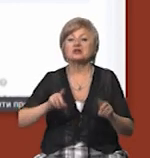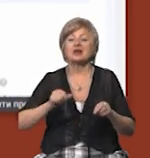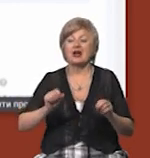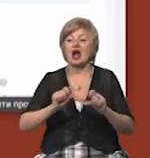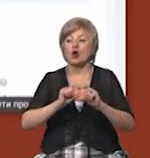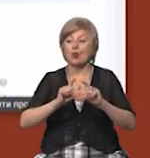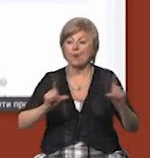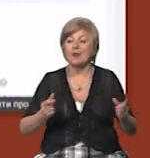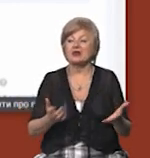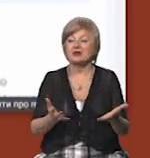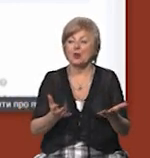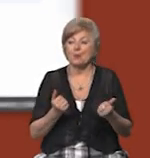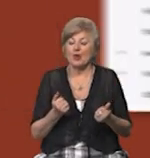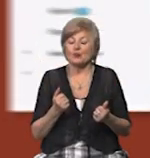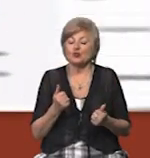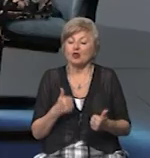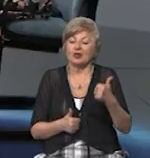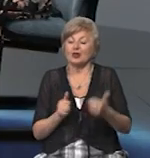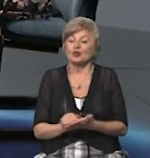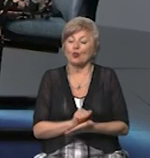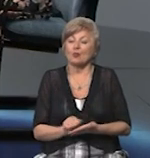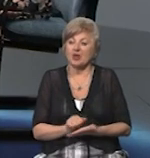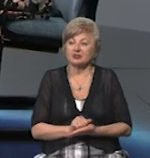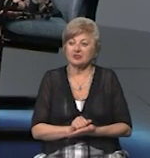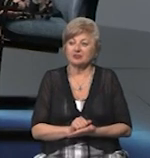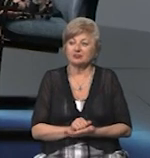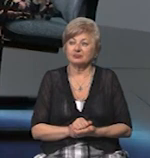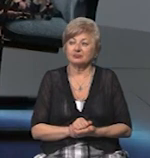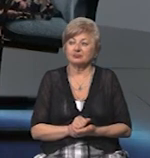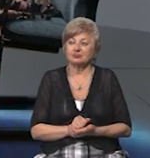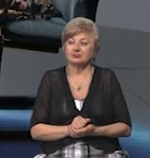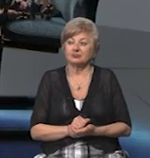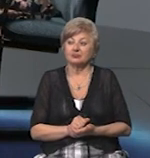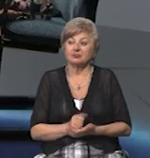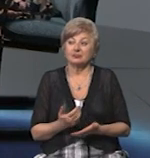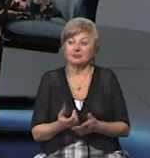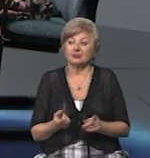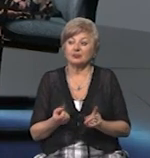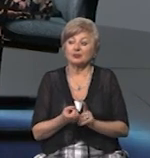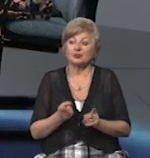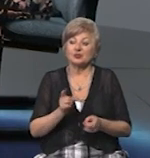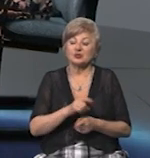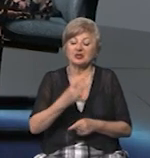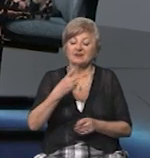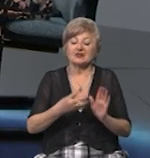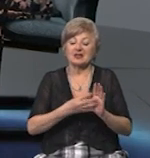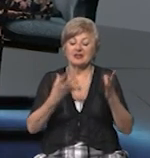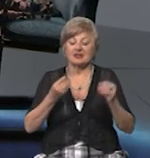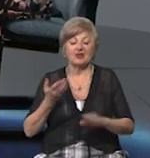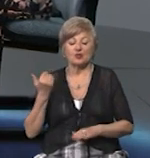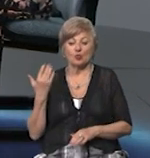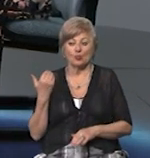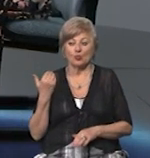компанія отримала цей тендер. Тобто виграла. Так, таке буває. Так. Керівник змінений 29 днів тому. Ось це чотири